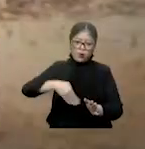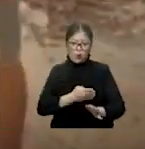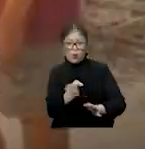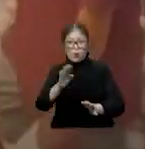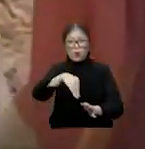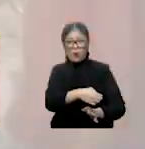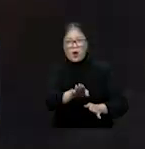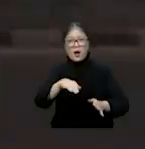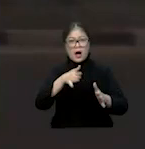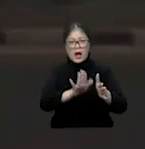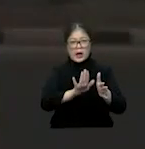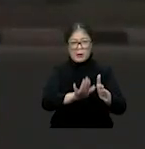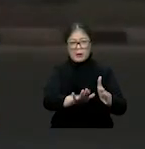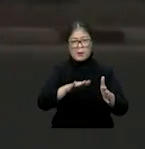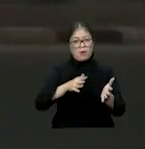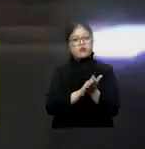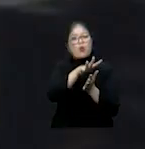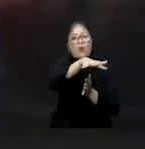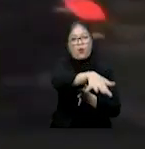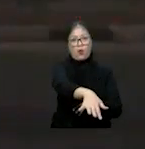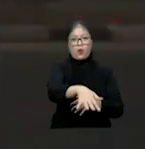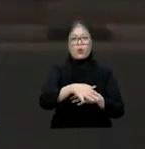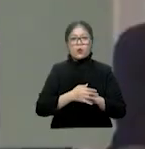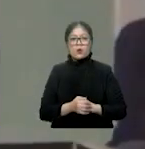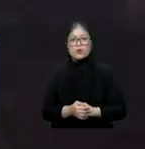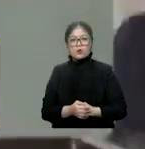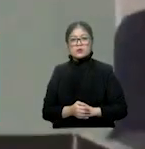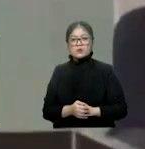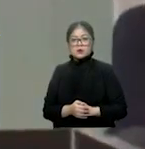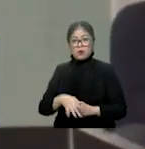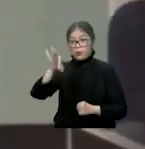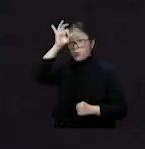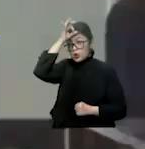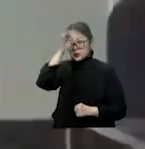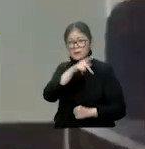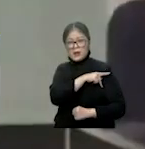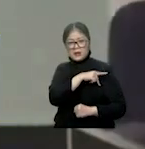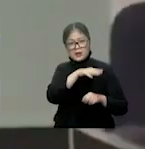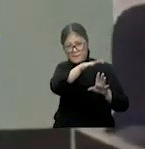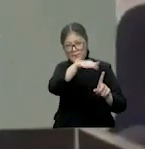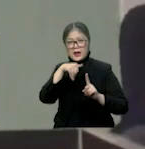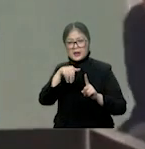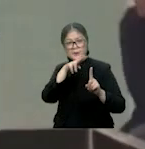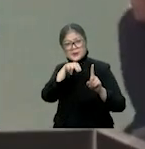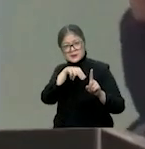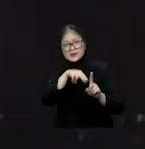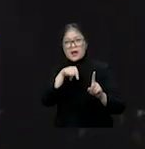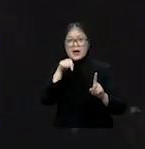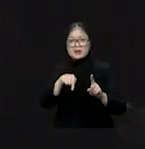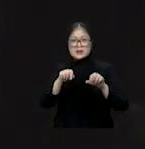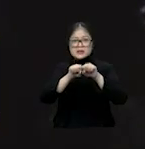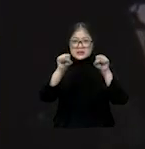belokan. Usai tragedi kecelakaan, kepolisian memeriksa sejumlah panitia untuk memastikan ada tidaknya kelalaian dalam